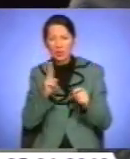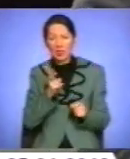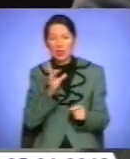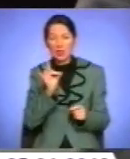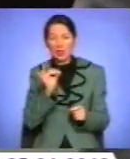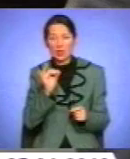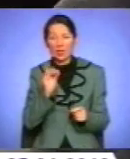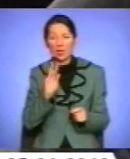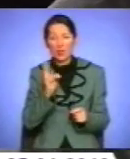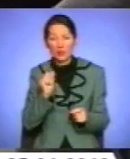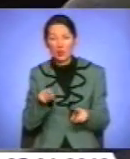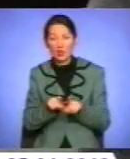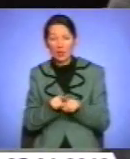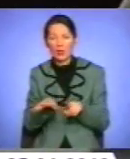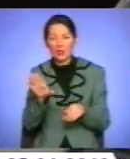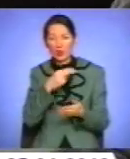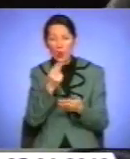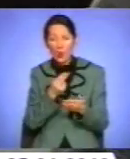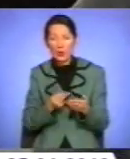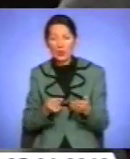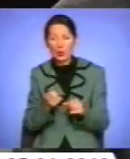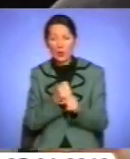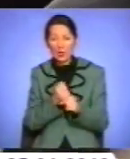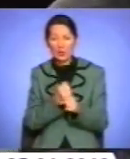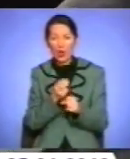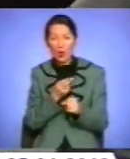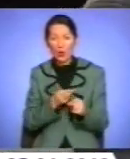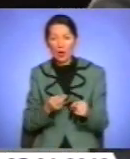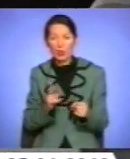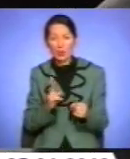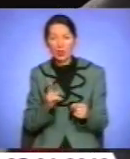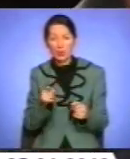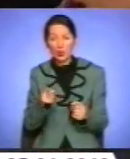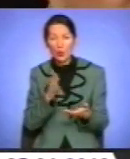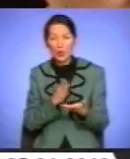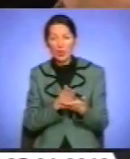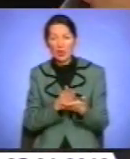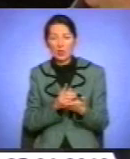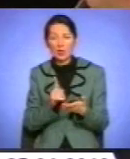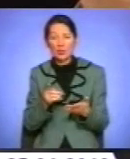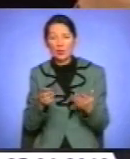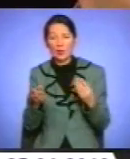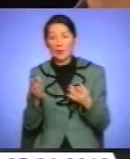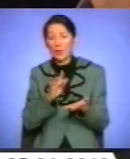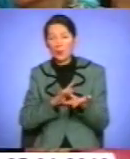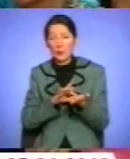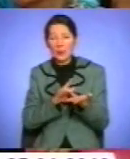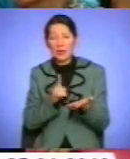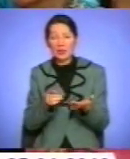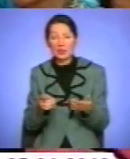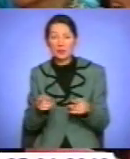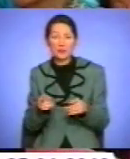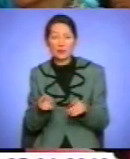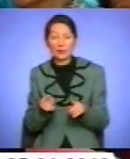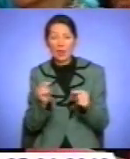тут десь в коричневих відтінках. Ну, отак от, якась в тому є, не знаю, чи містика, чи збіг обставин.